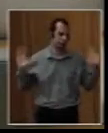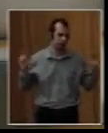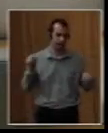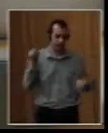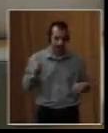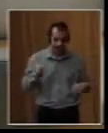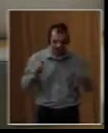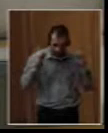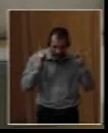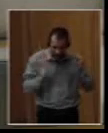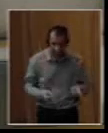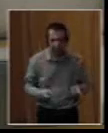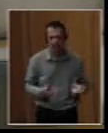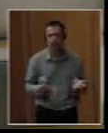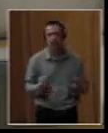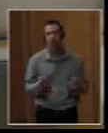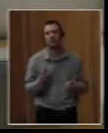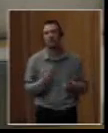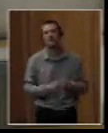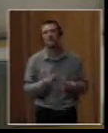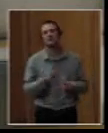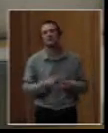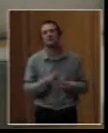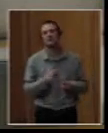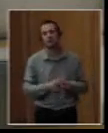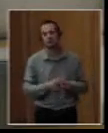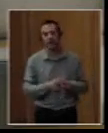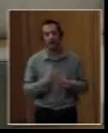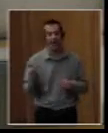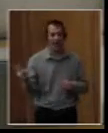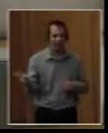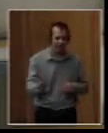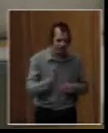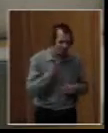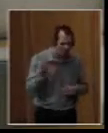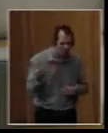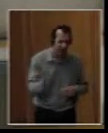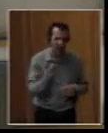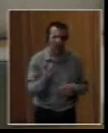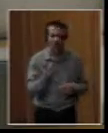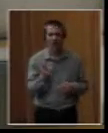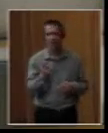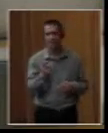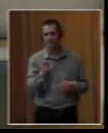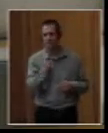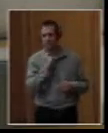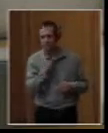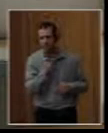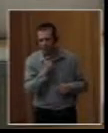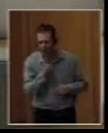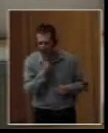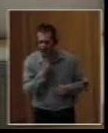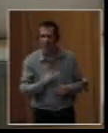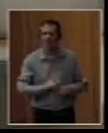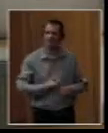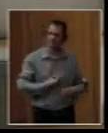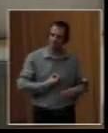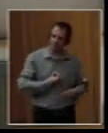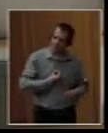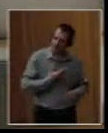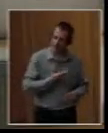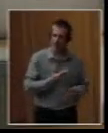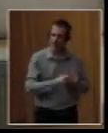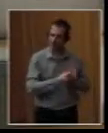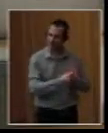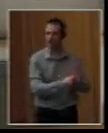τεράστιους κοινωνικούς, πολιτικούς και συναισθηματικούς